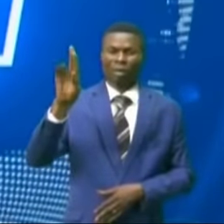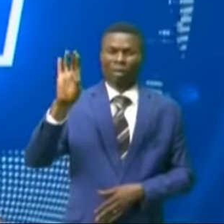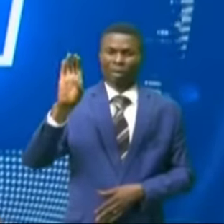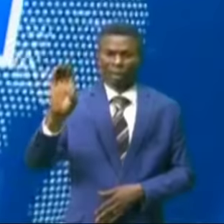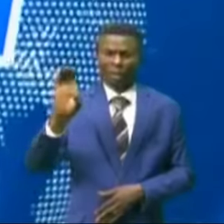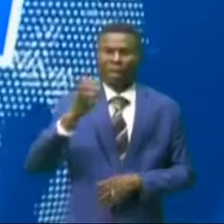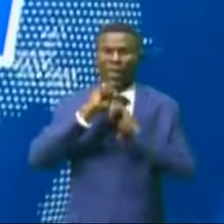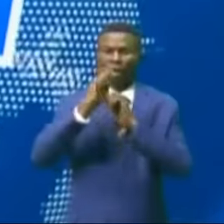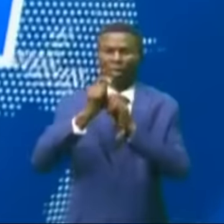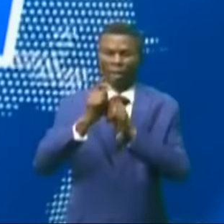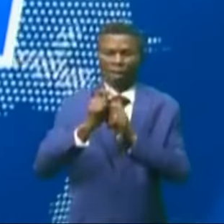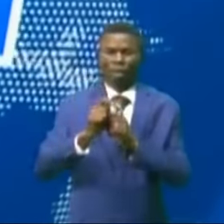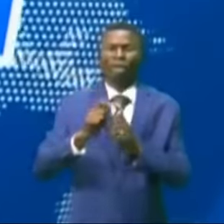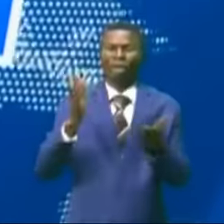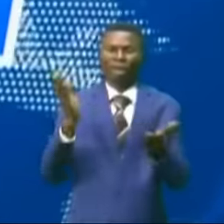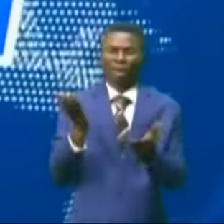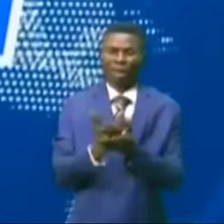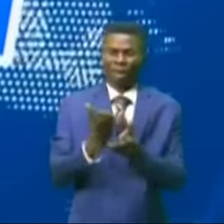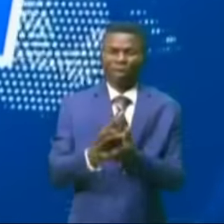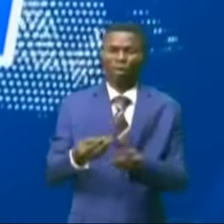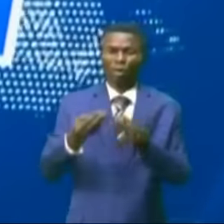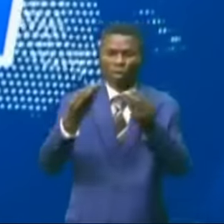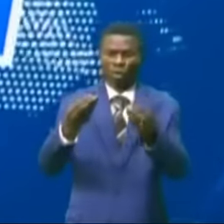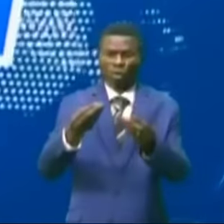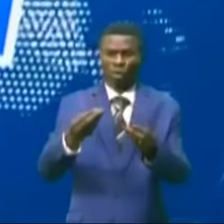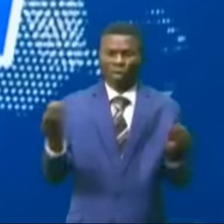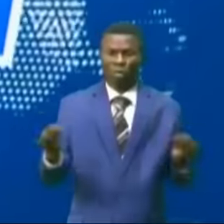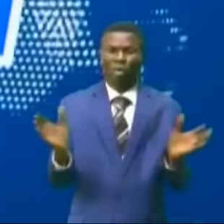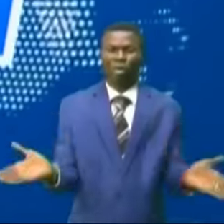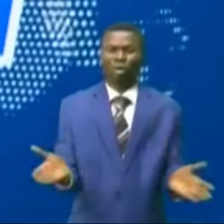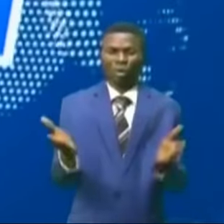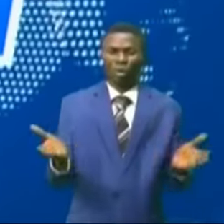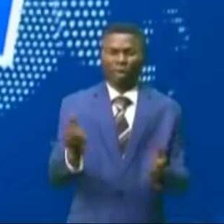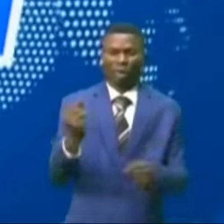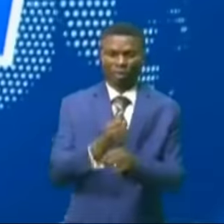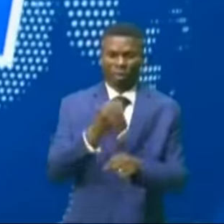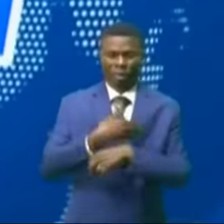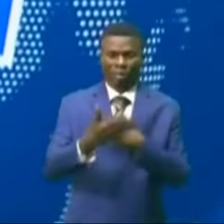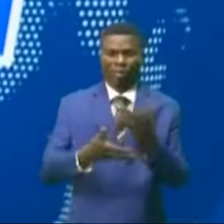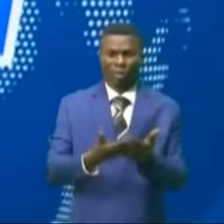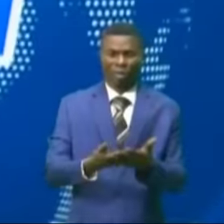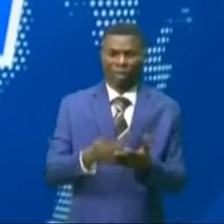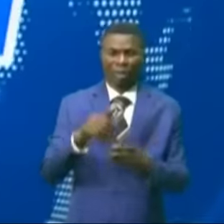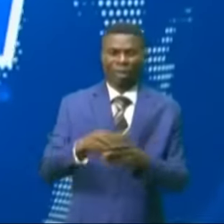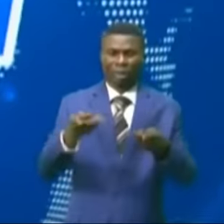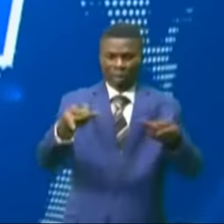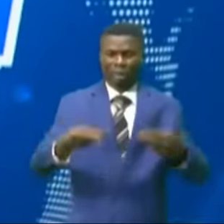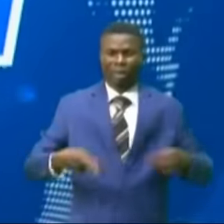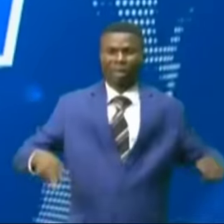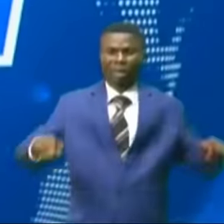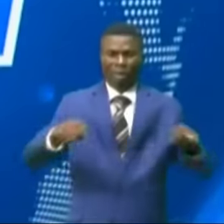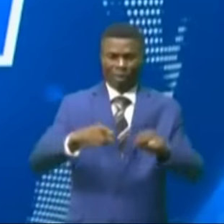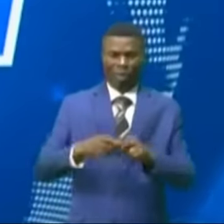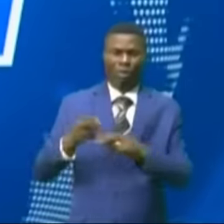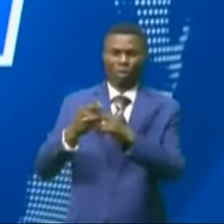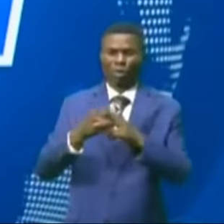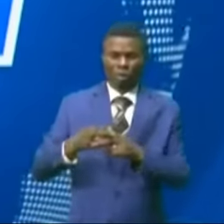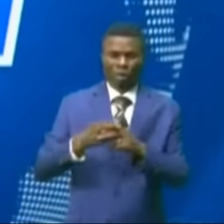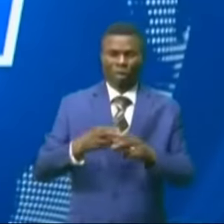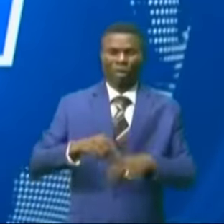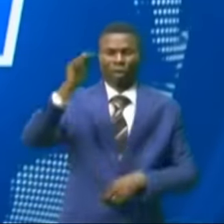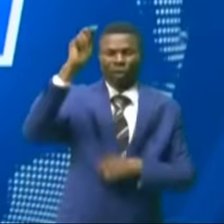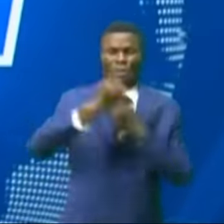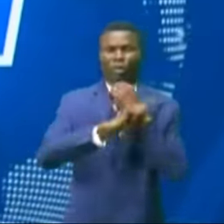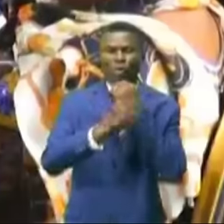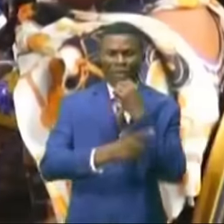le don des wax imprimés et leur accordé en guise d'encouragement pour les travaux abattus dans un environnement d'insécurité au